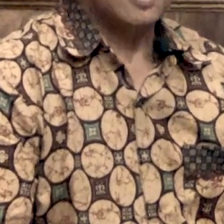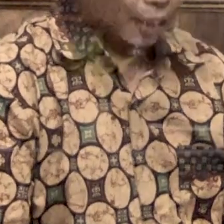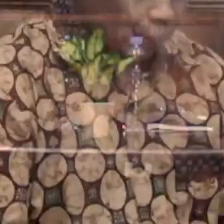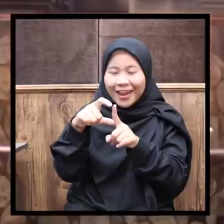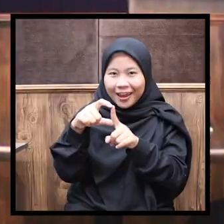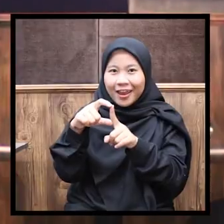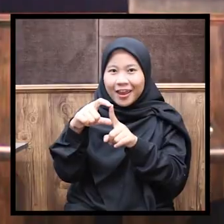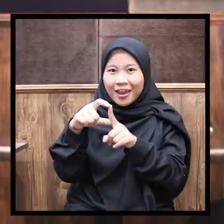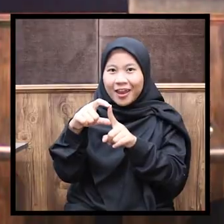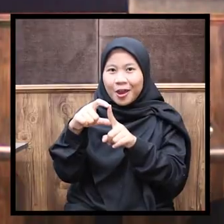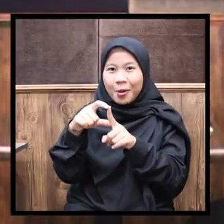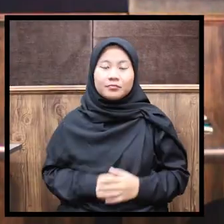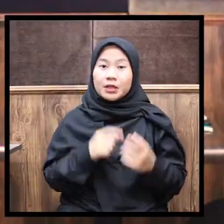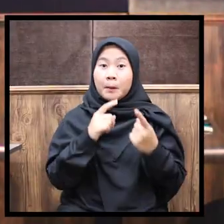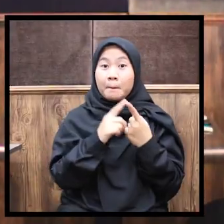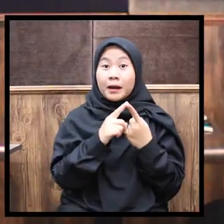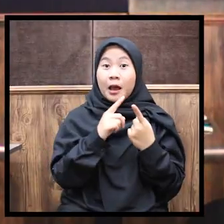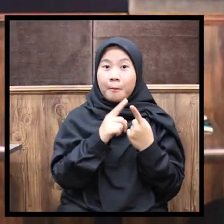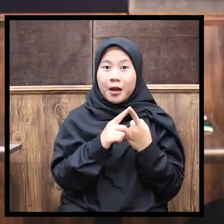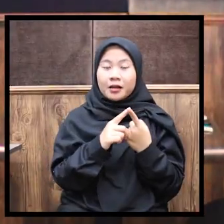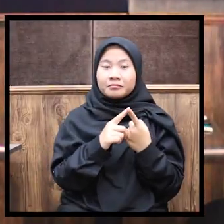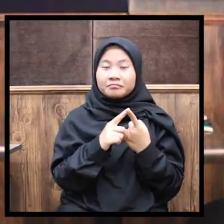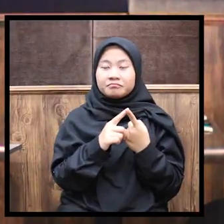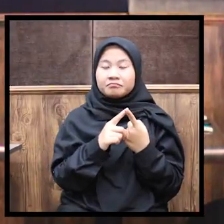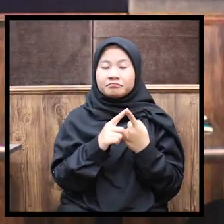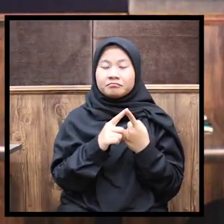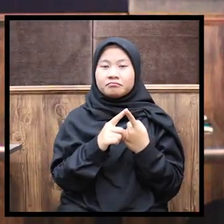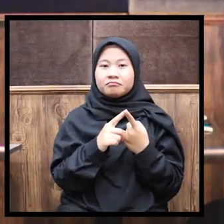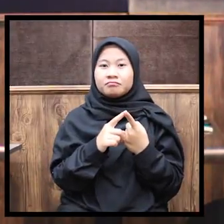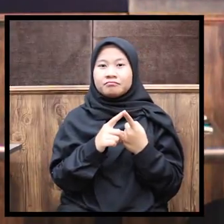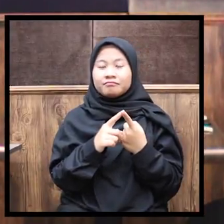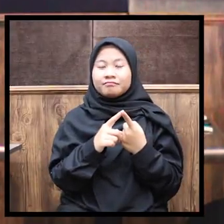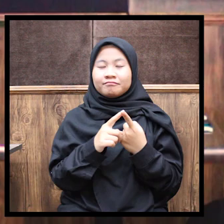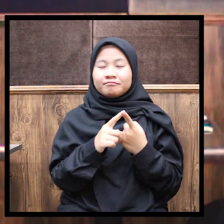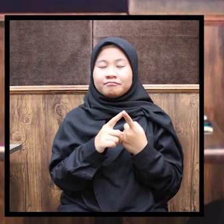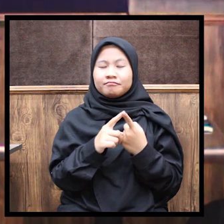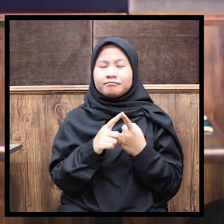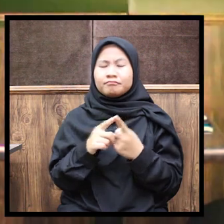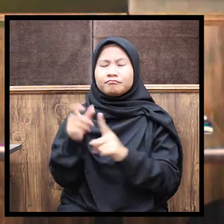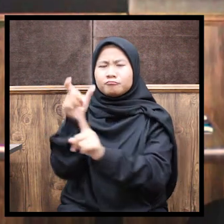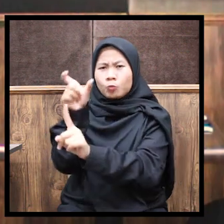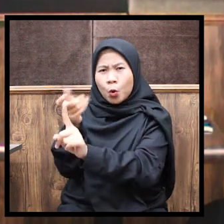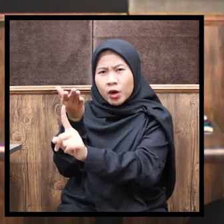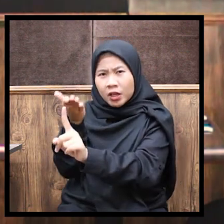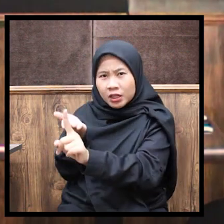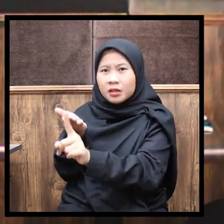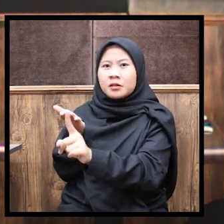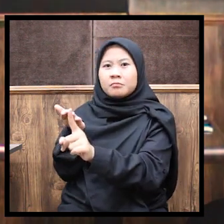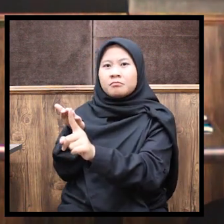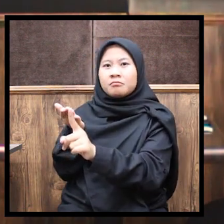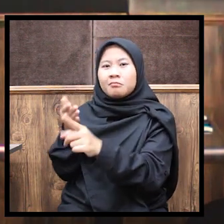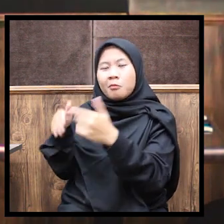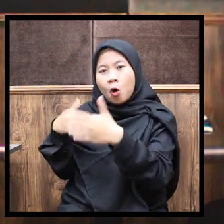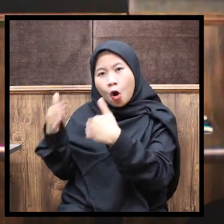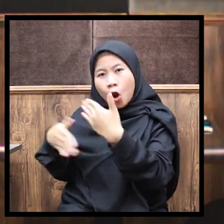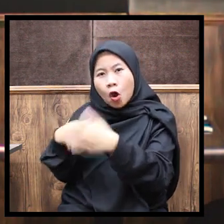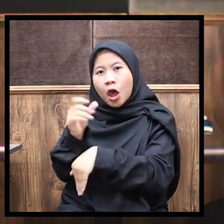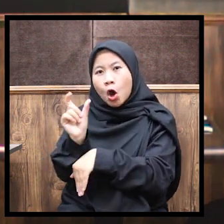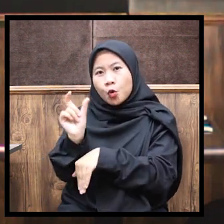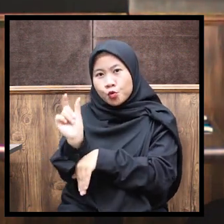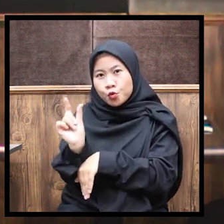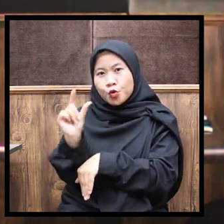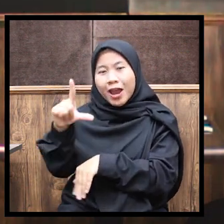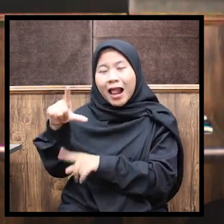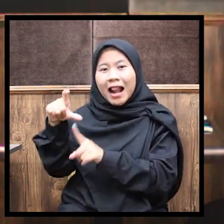depan yang pertama Pak adityya adalah ee pengelola Ul pak ya di betul sek